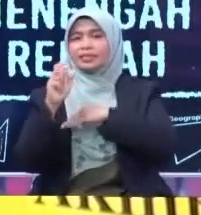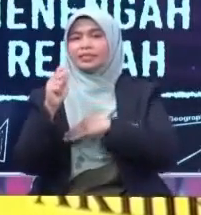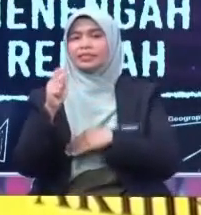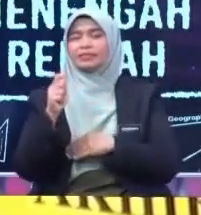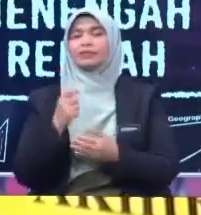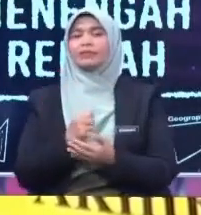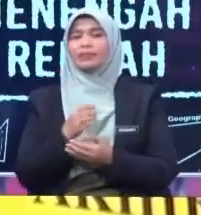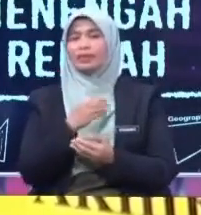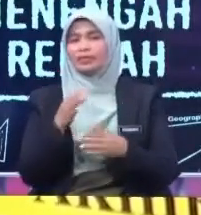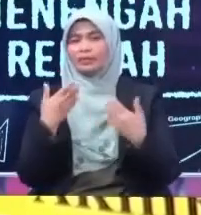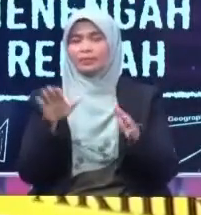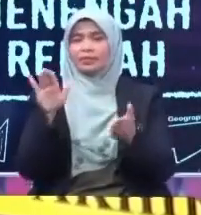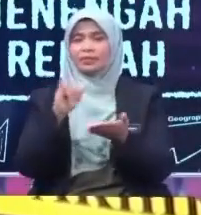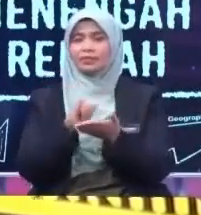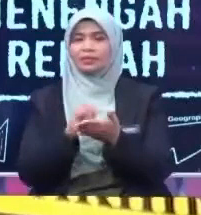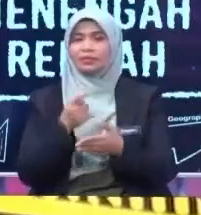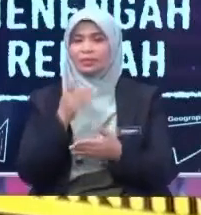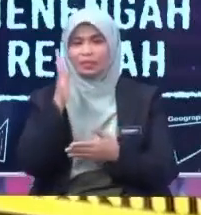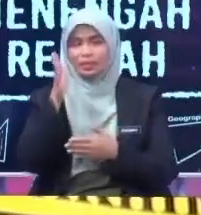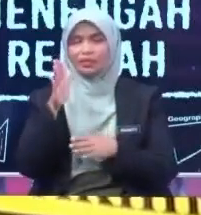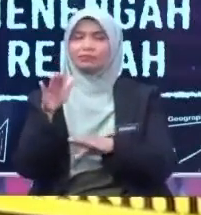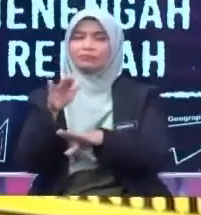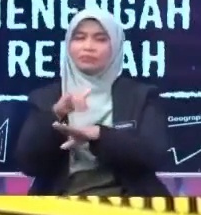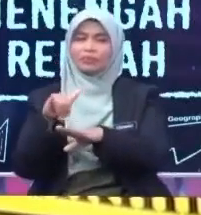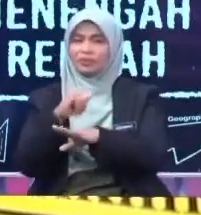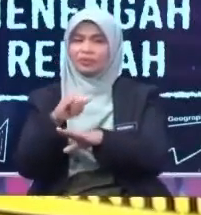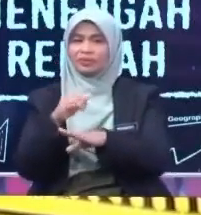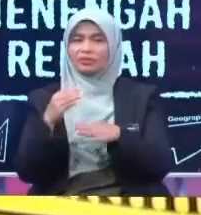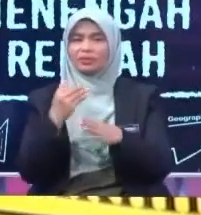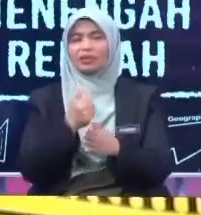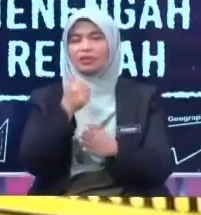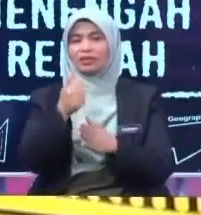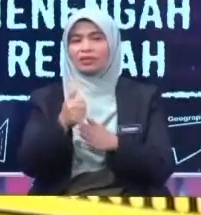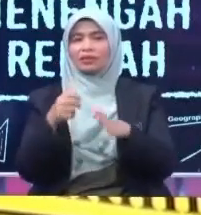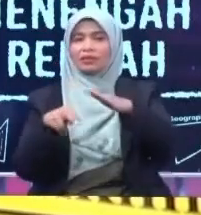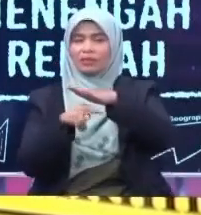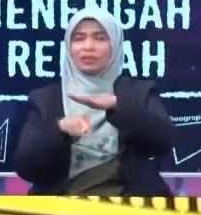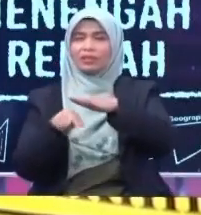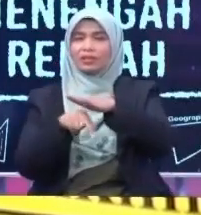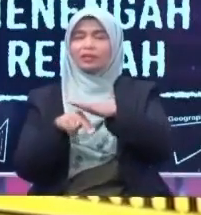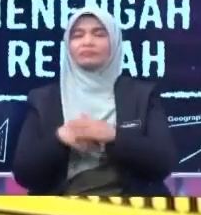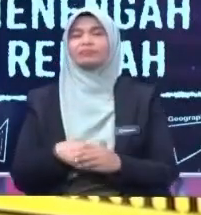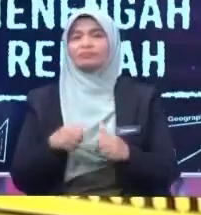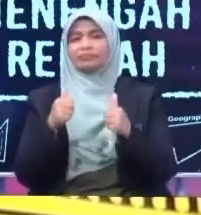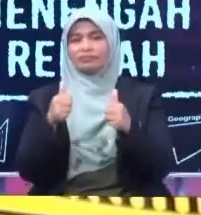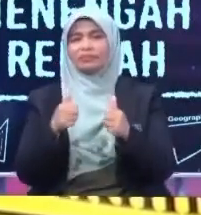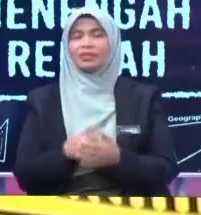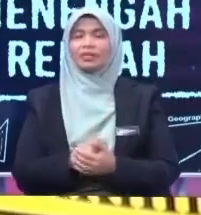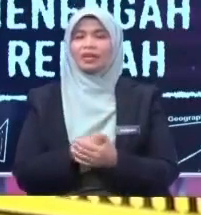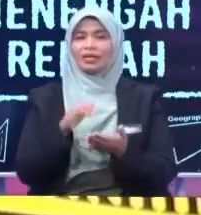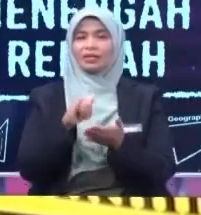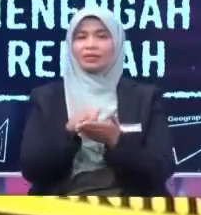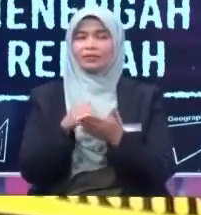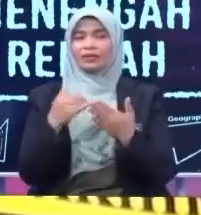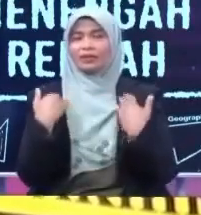Aiman. Kemudian sama ada kita akan ke syurga ataupun ke neraka, Ustazah. Okey, bagus, Aiman. Okey, jadi itu antara